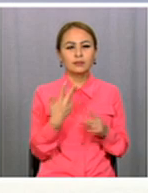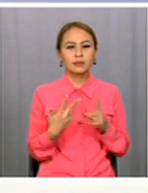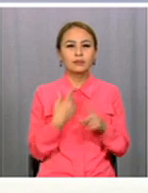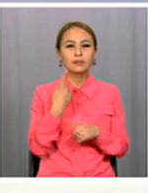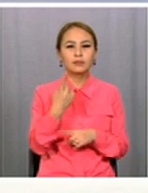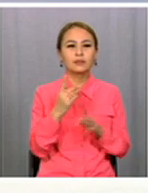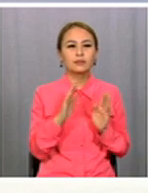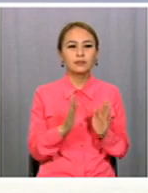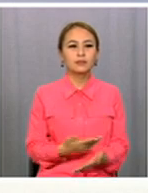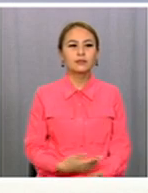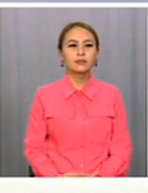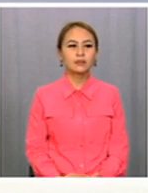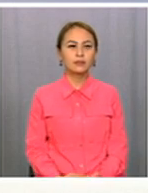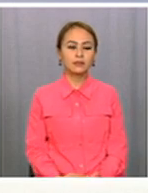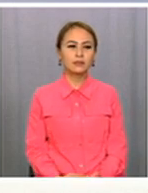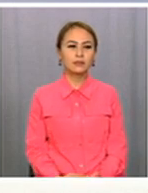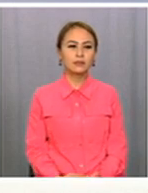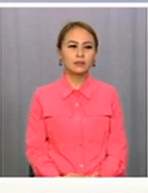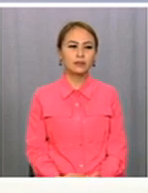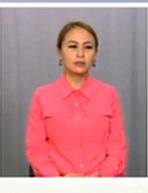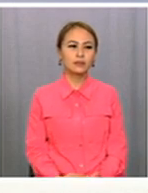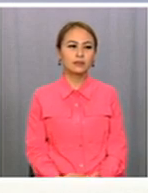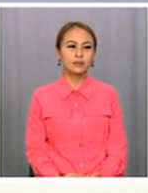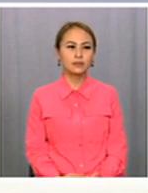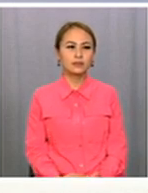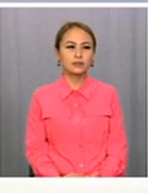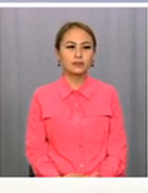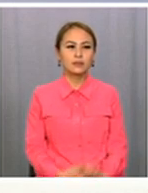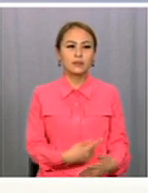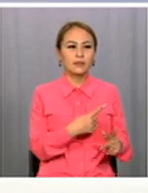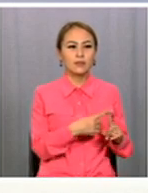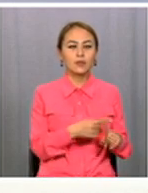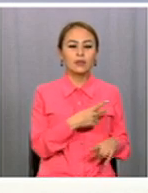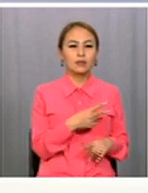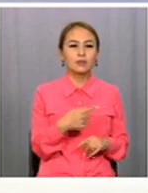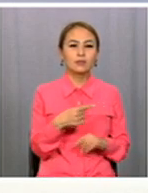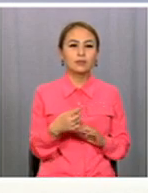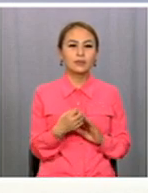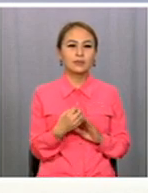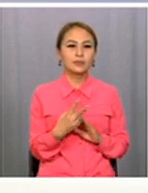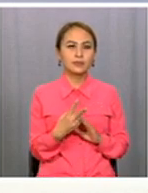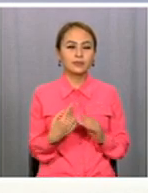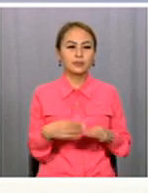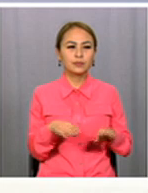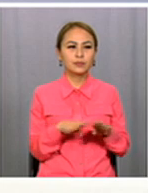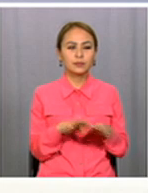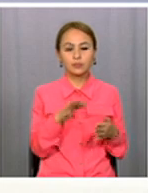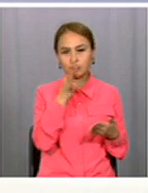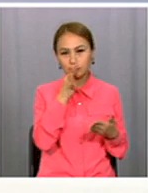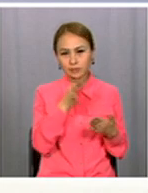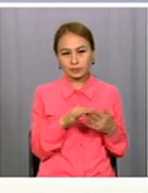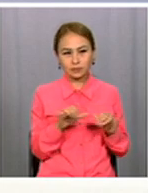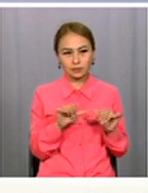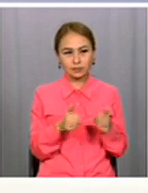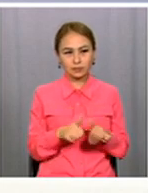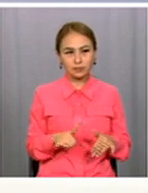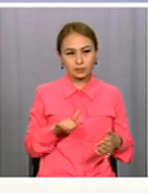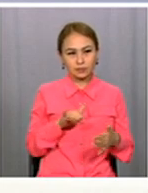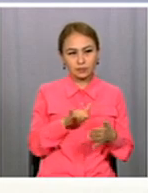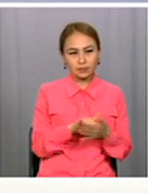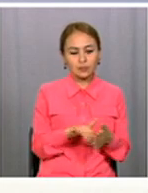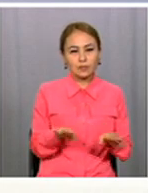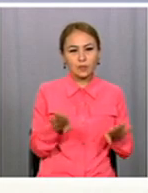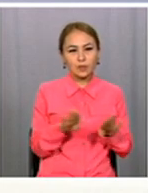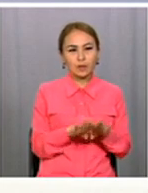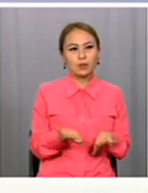тең болады екен. Енді келесі мәні X-тің минус 12. Осы мәнді формуладағы X-тің орнына қойып, оған